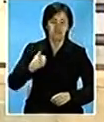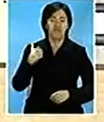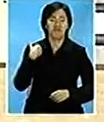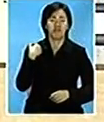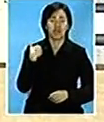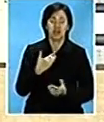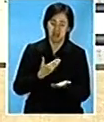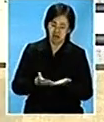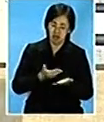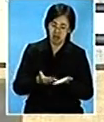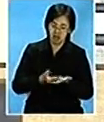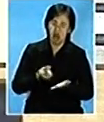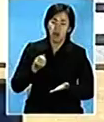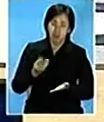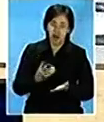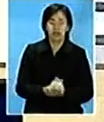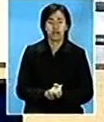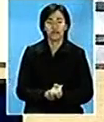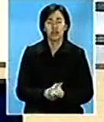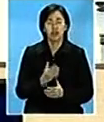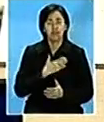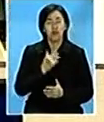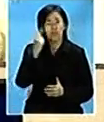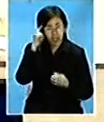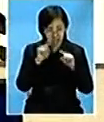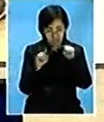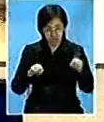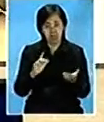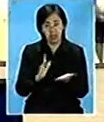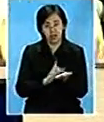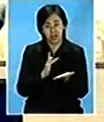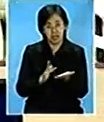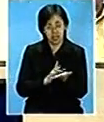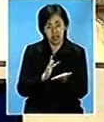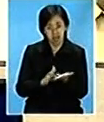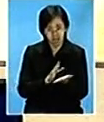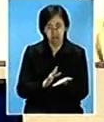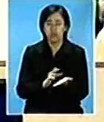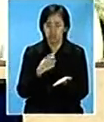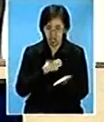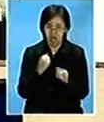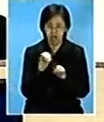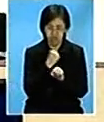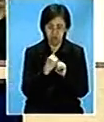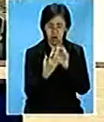ผมคิดว่าใช้โอกาสอันนี้เนี่ยนะฮะฝึกอบรม